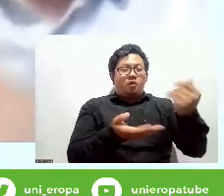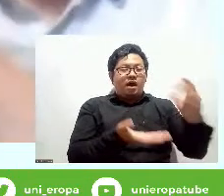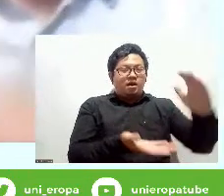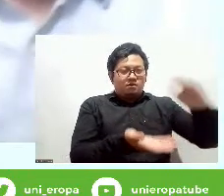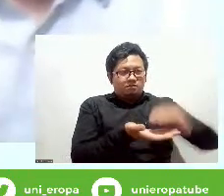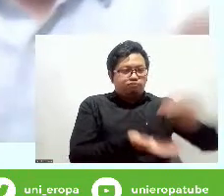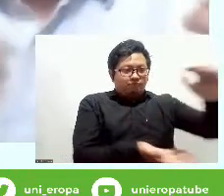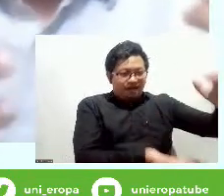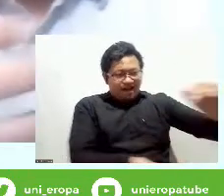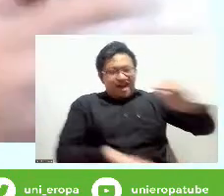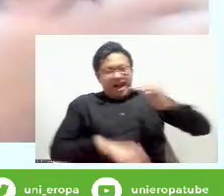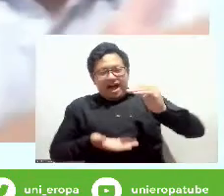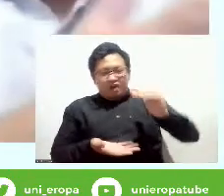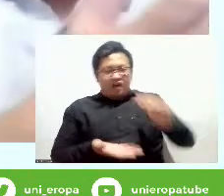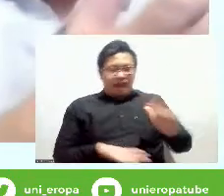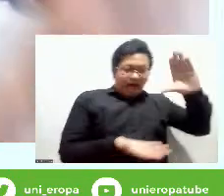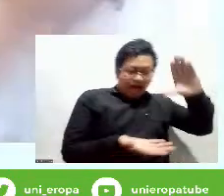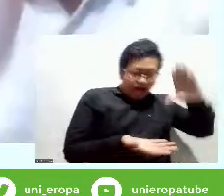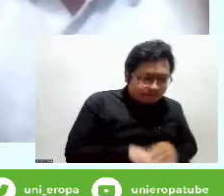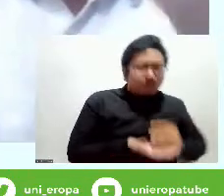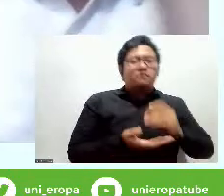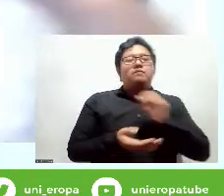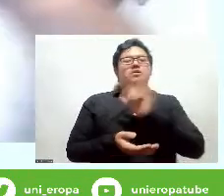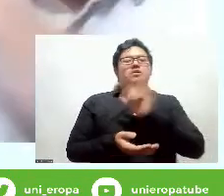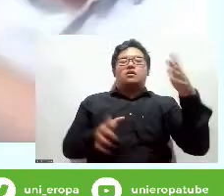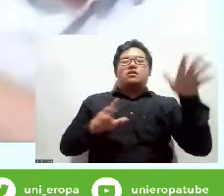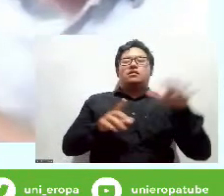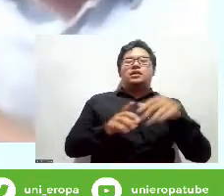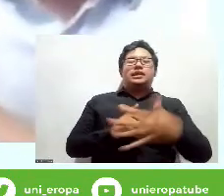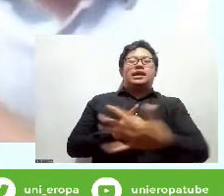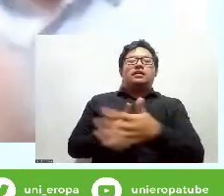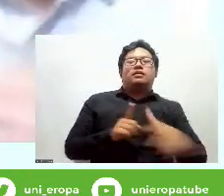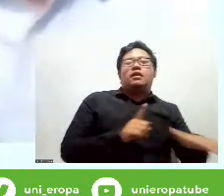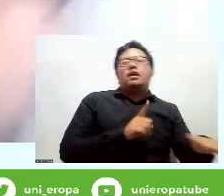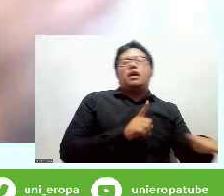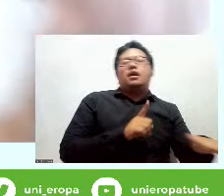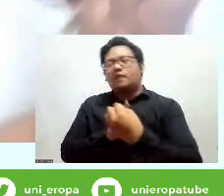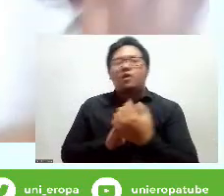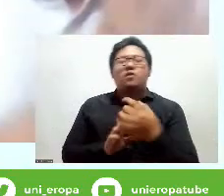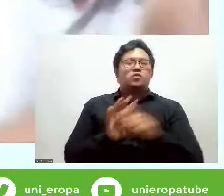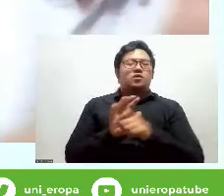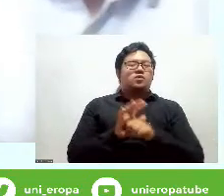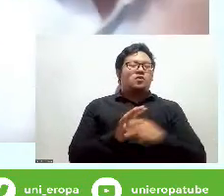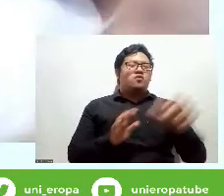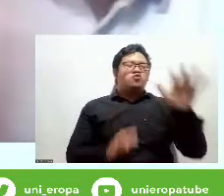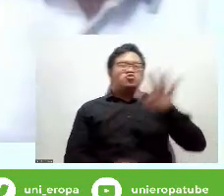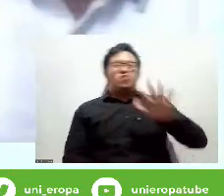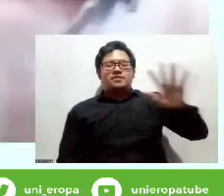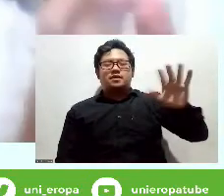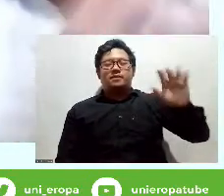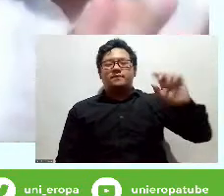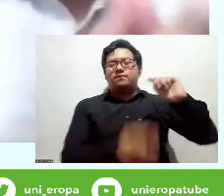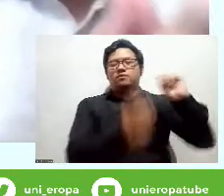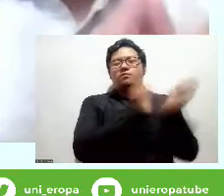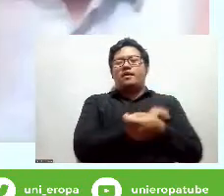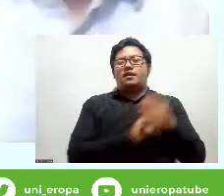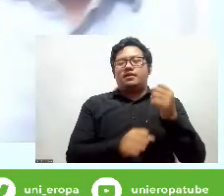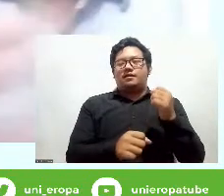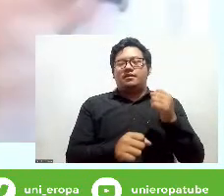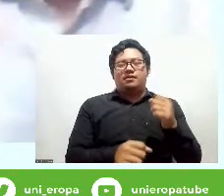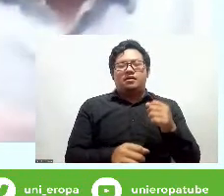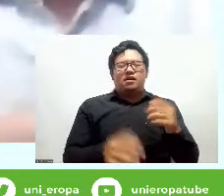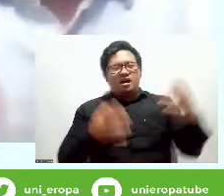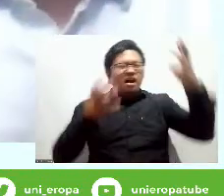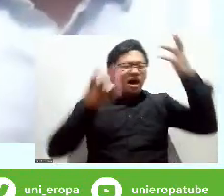tapi kan lagi gitu nah baca ketika menghadapi cuaca yang berubah karena cleaner jeans itu gelagapan mereka tidak tidak tidak